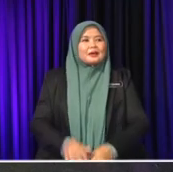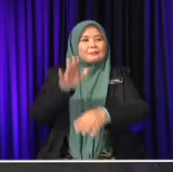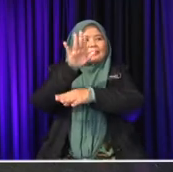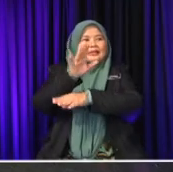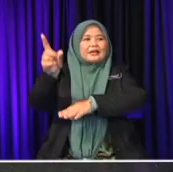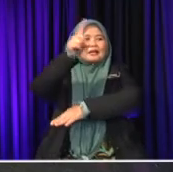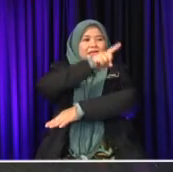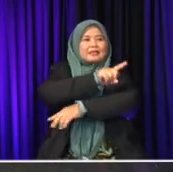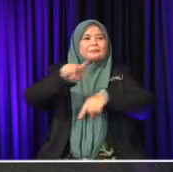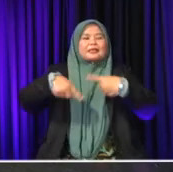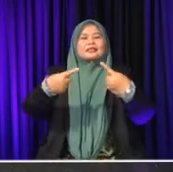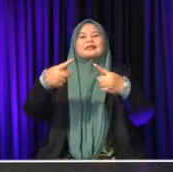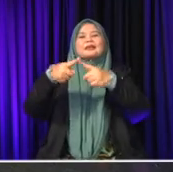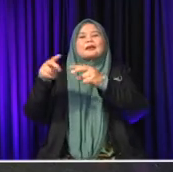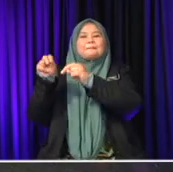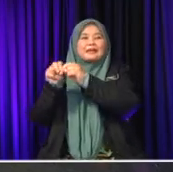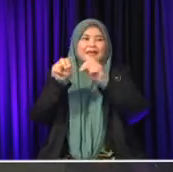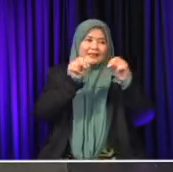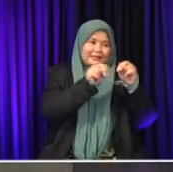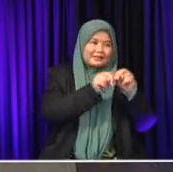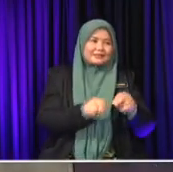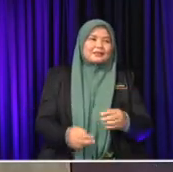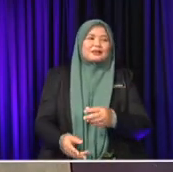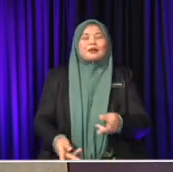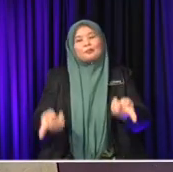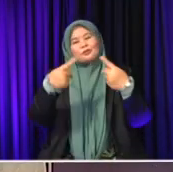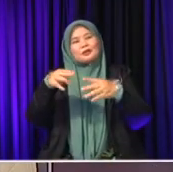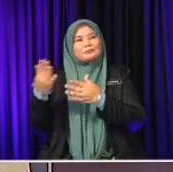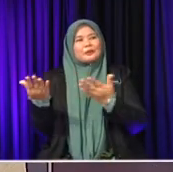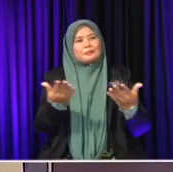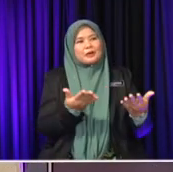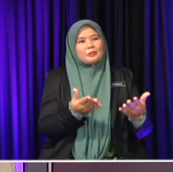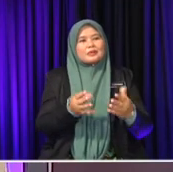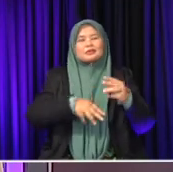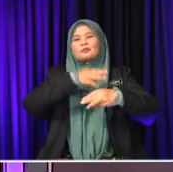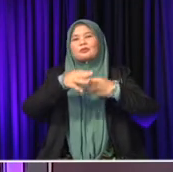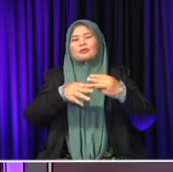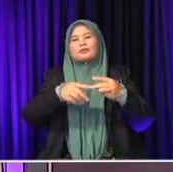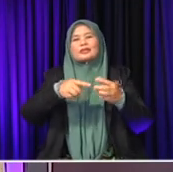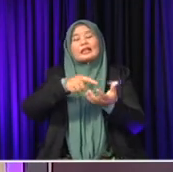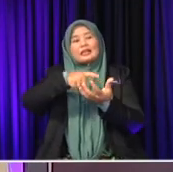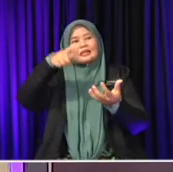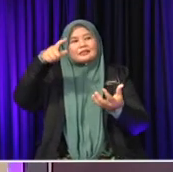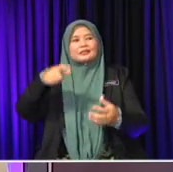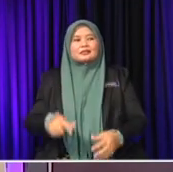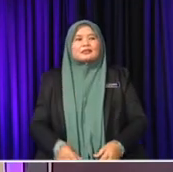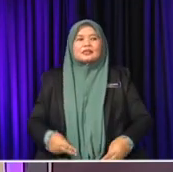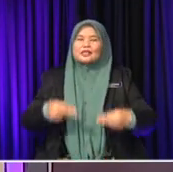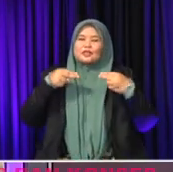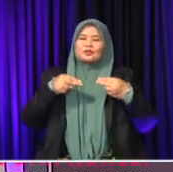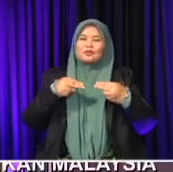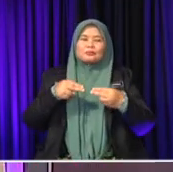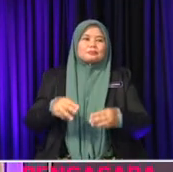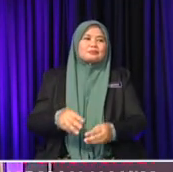petang hari pergi ke pekan Pulang membawa sebungkus laksa hidupmu hibah